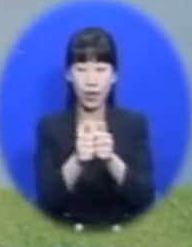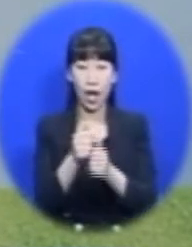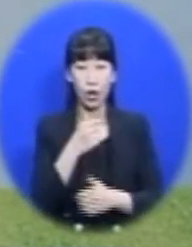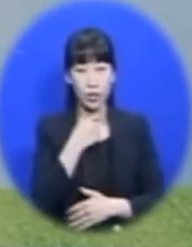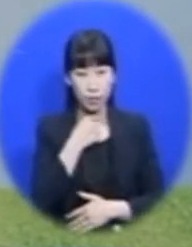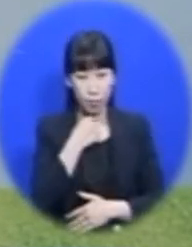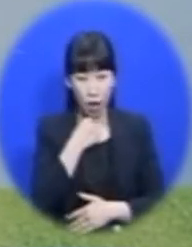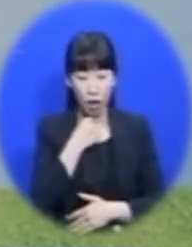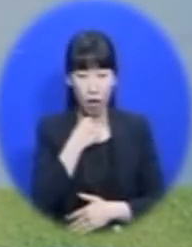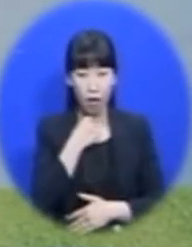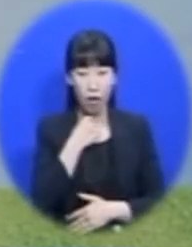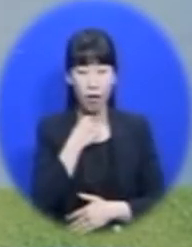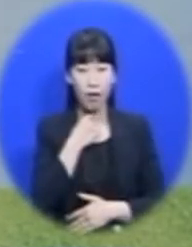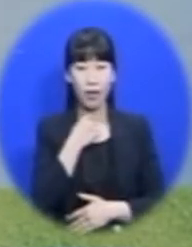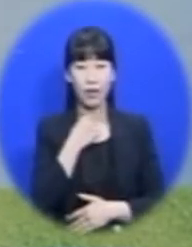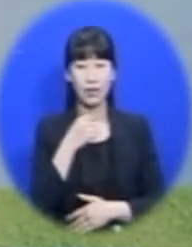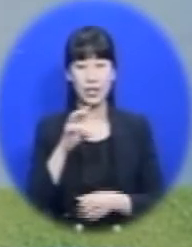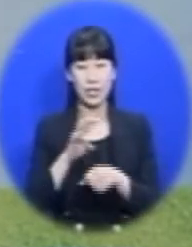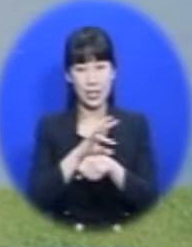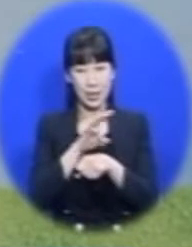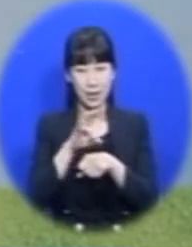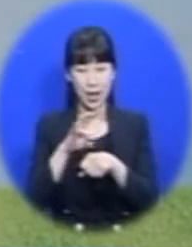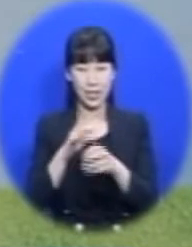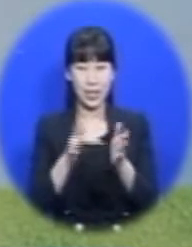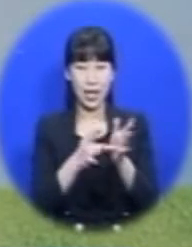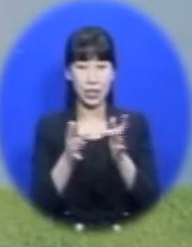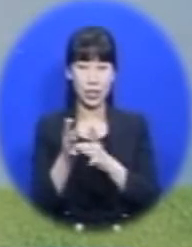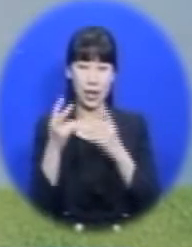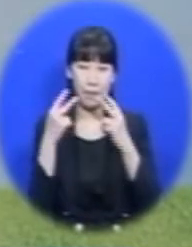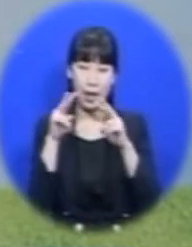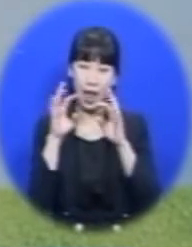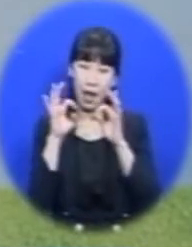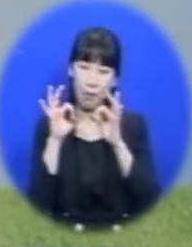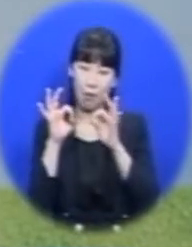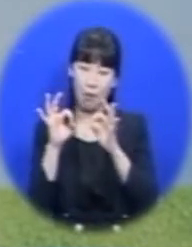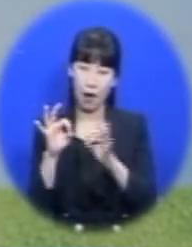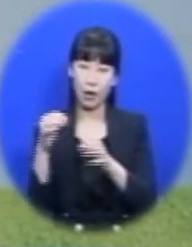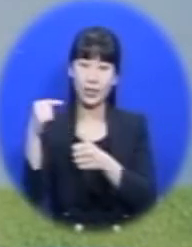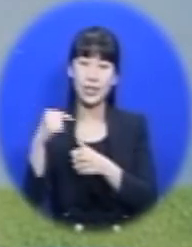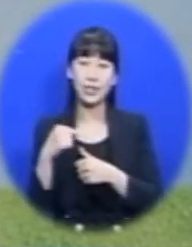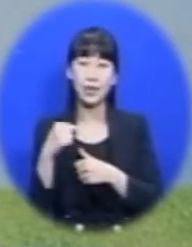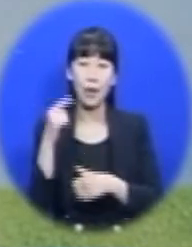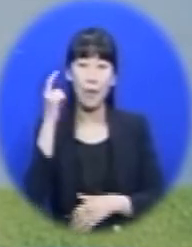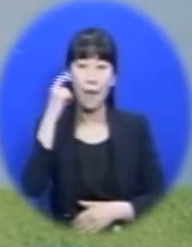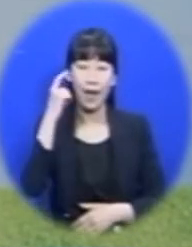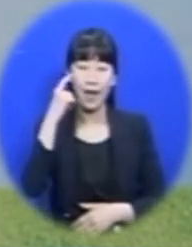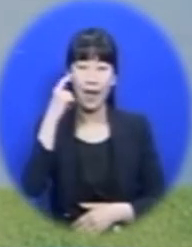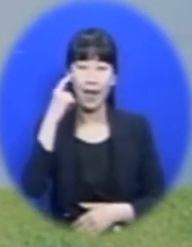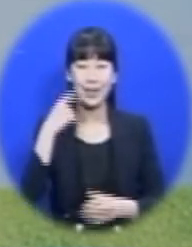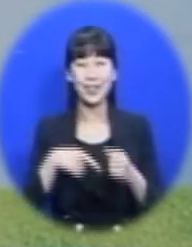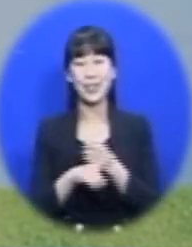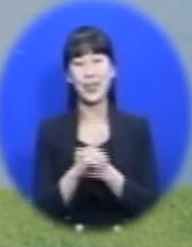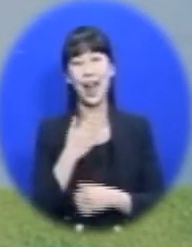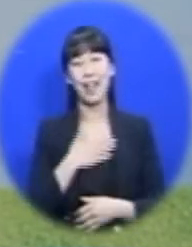있는 사람에게 왜 24시간 예수님을 바라보라고 하실까? 그 이유를 알 것